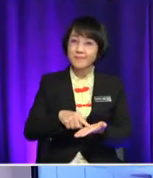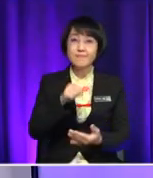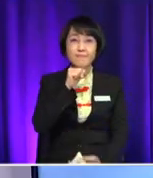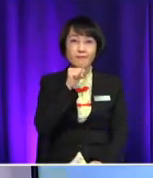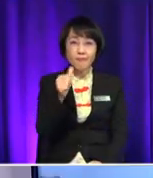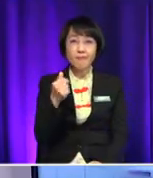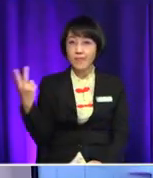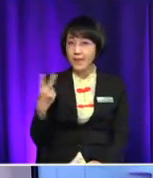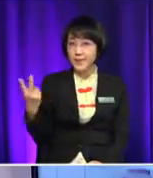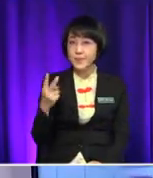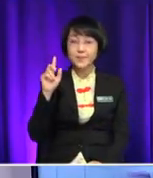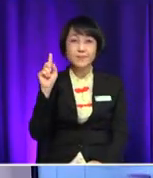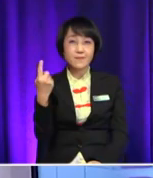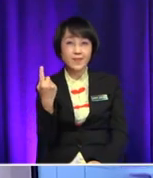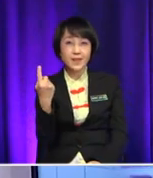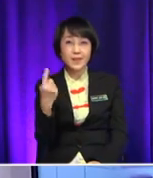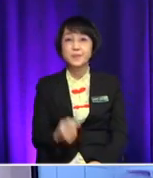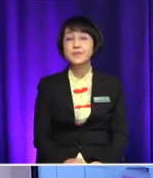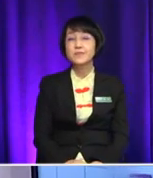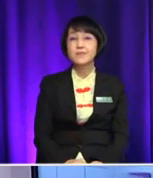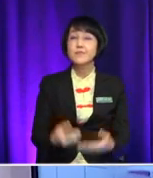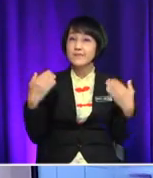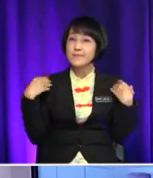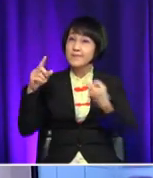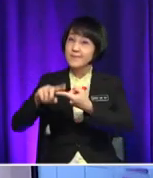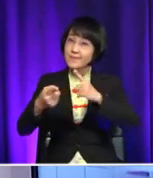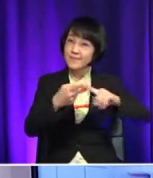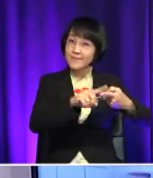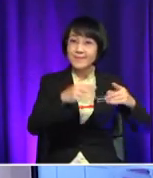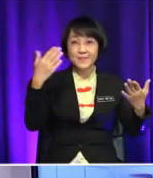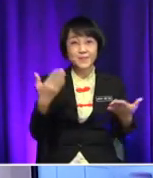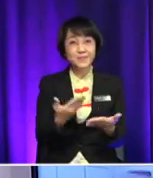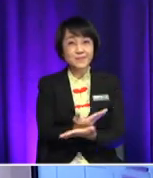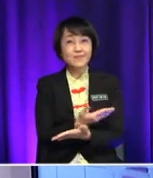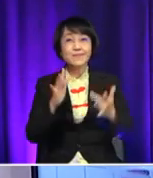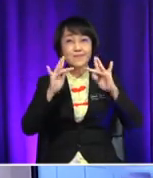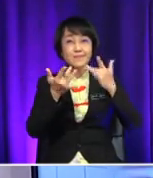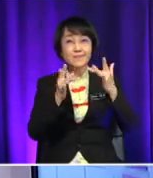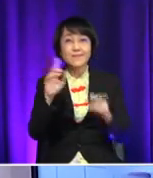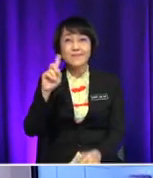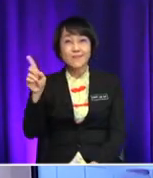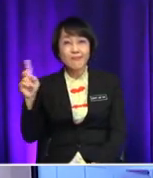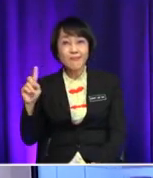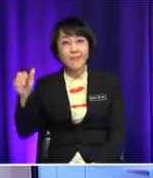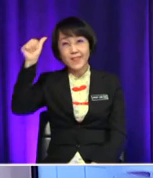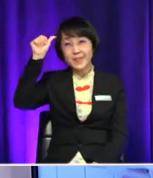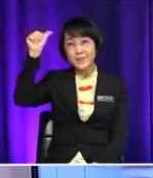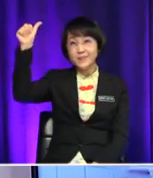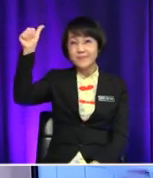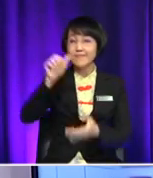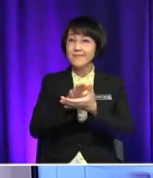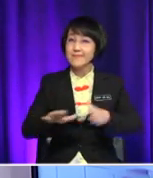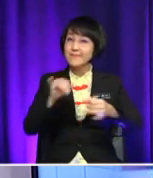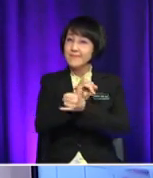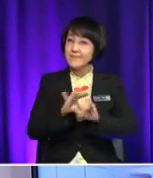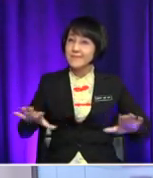bukan mi Raja anak muda jago hari ini tetapi Mira pun ada kawan-kawan baru di dalam kalian gimanakan mereka Assalamualaikum salam sejahtera